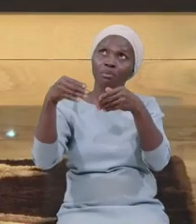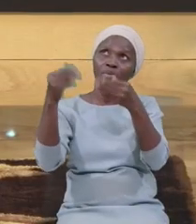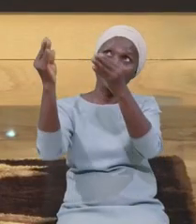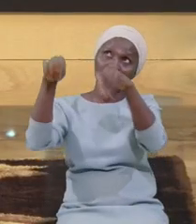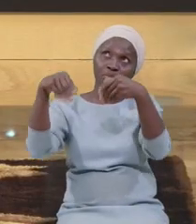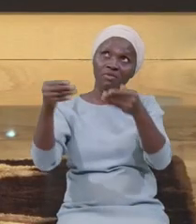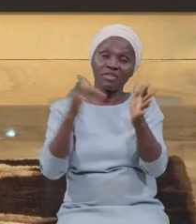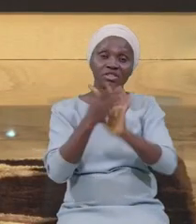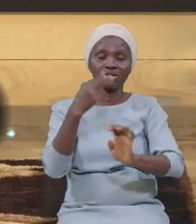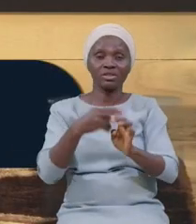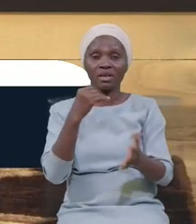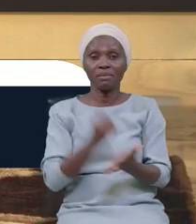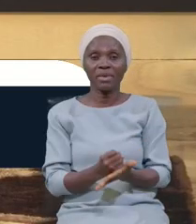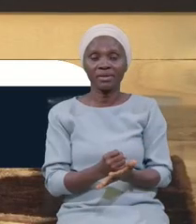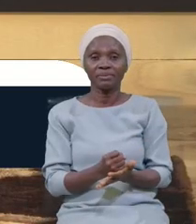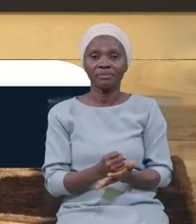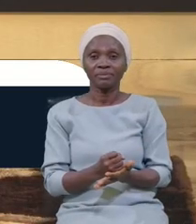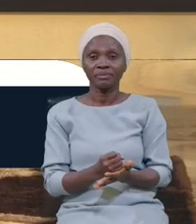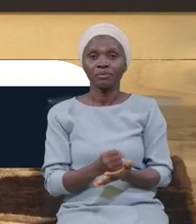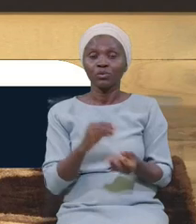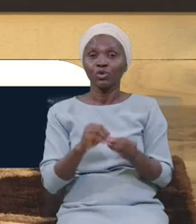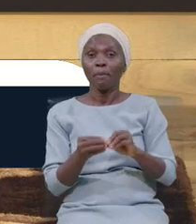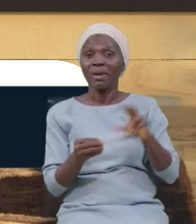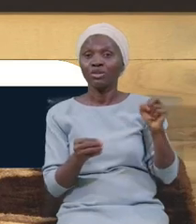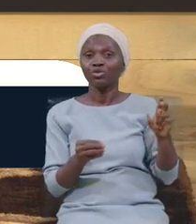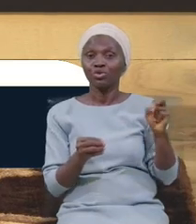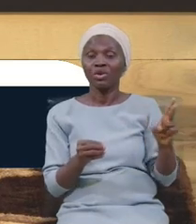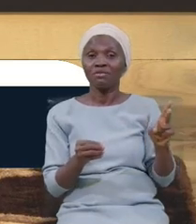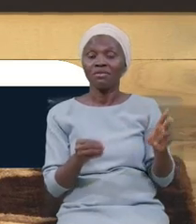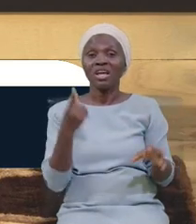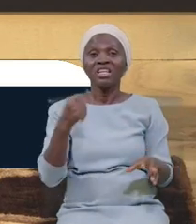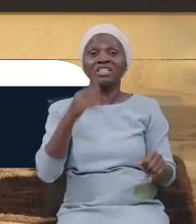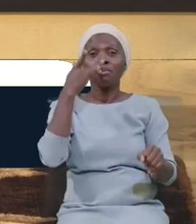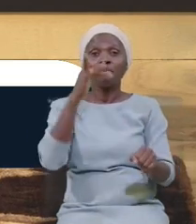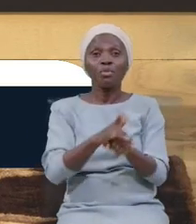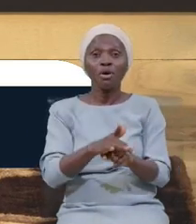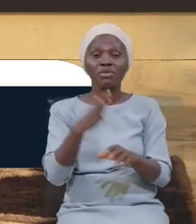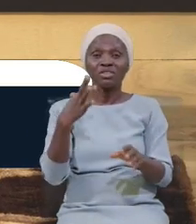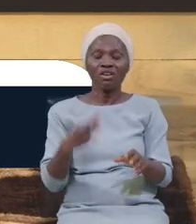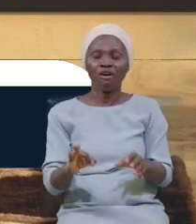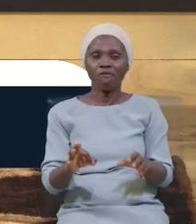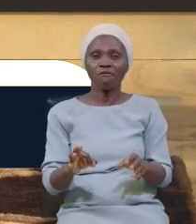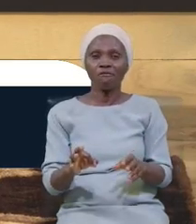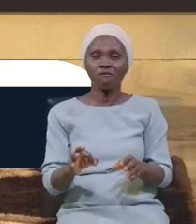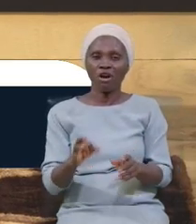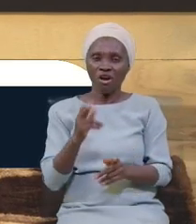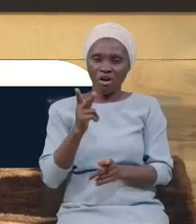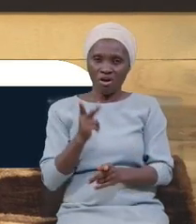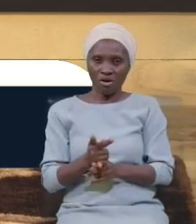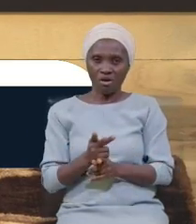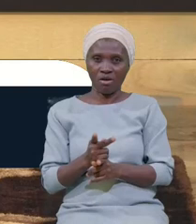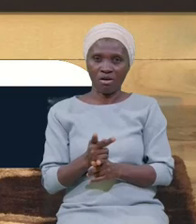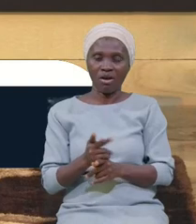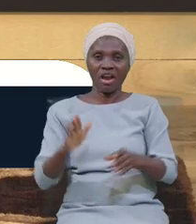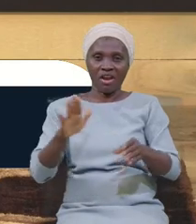12. La promesse de la spiritualité durable. Durable.